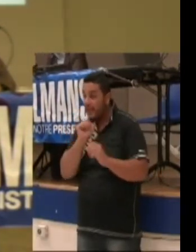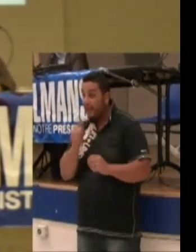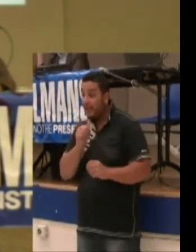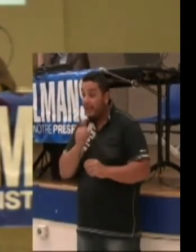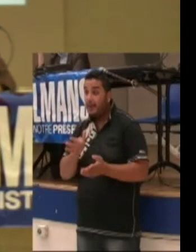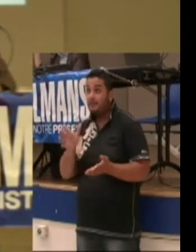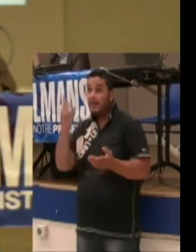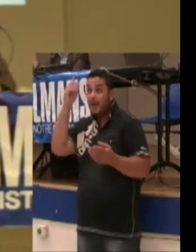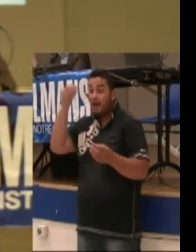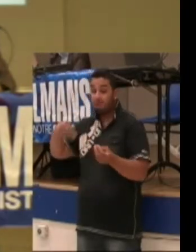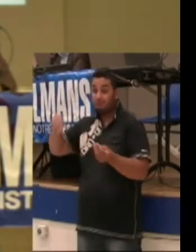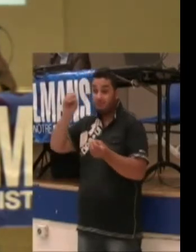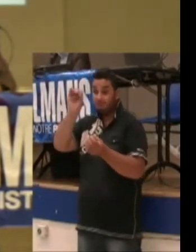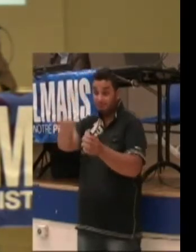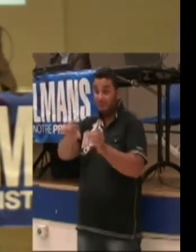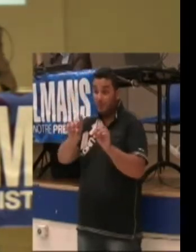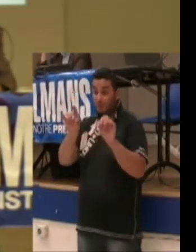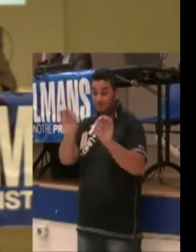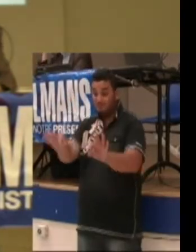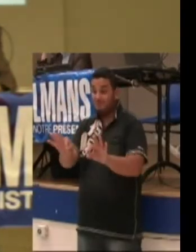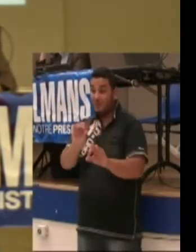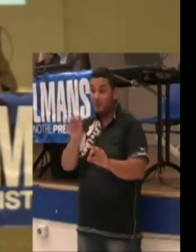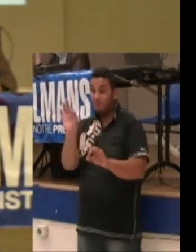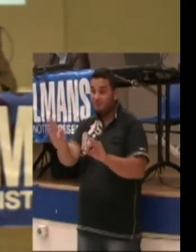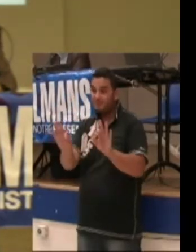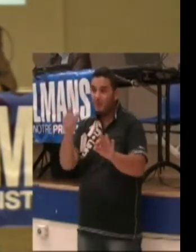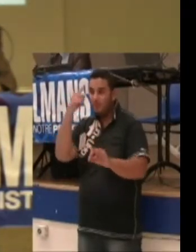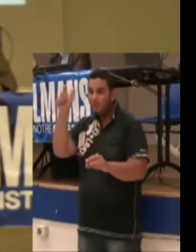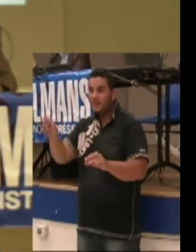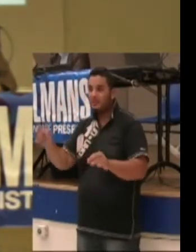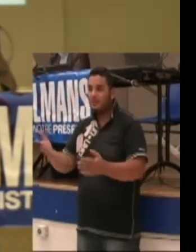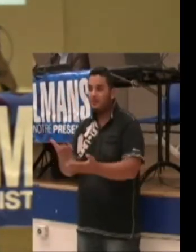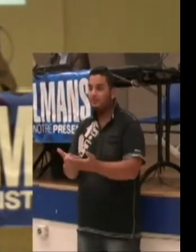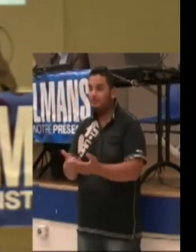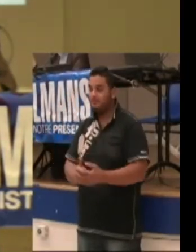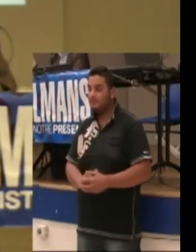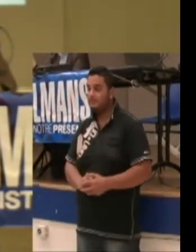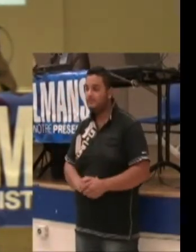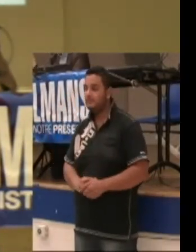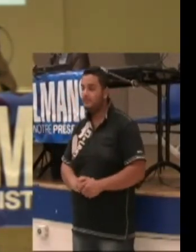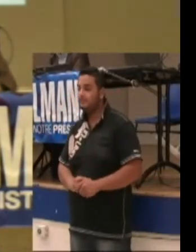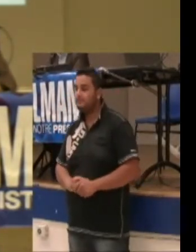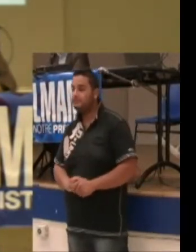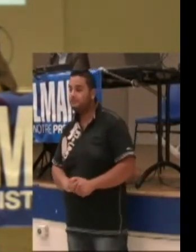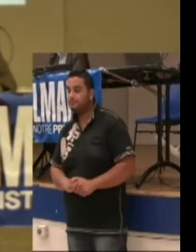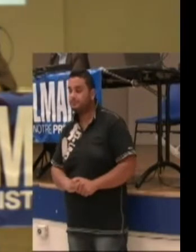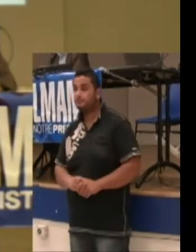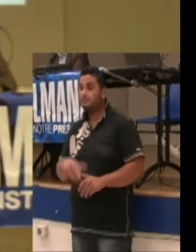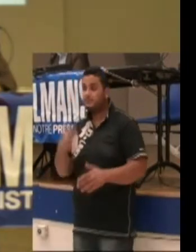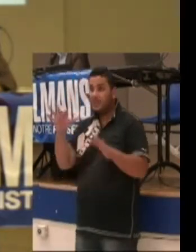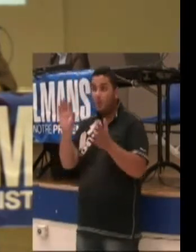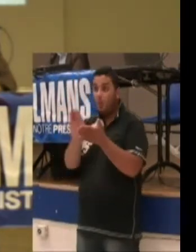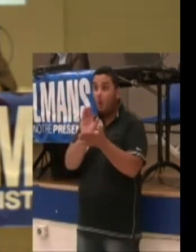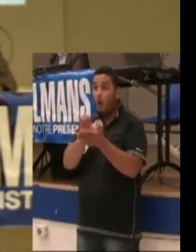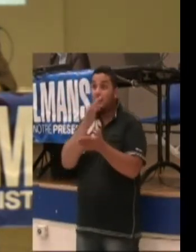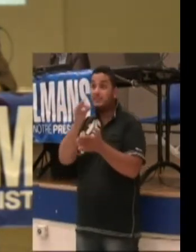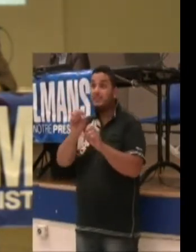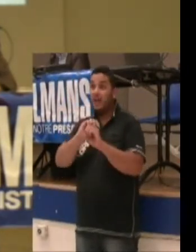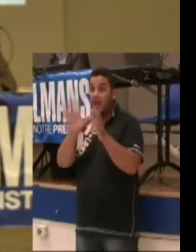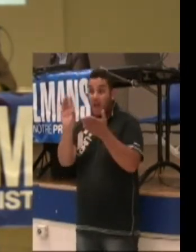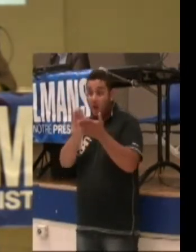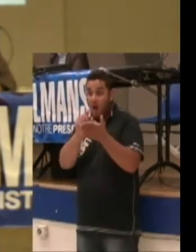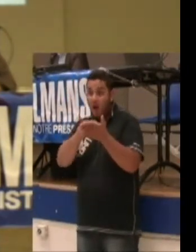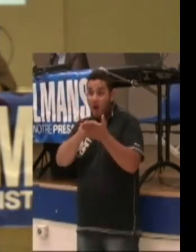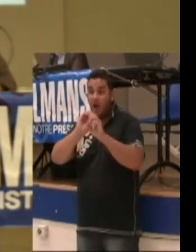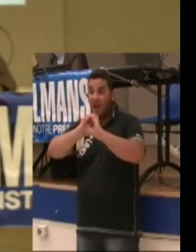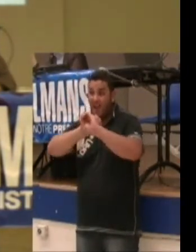Subhanallah. Allah subhanahu wa ta'ala nous donne des exemples vivants qu'on peut voir aujourd'hui. Il le dit, le Coran. Il le dit, le